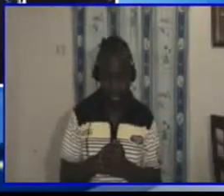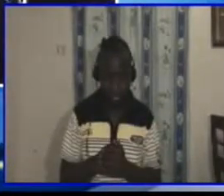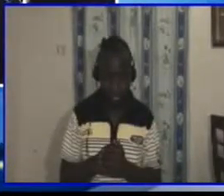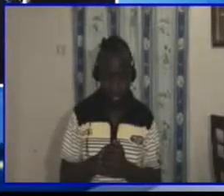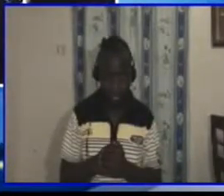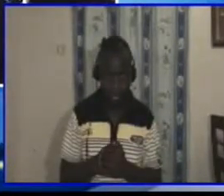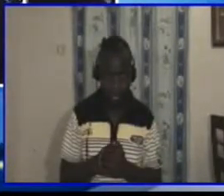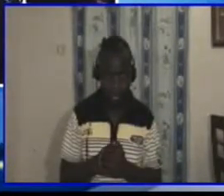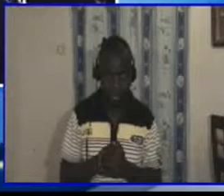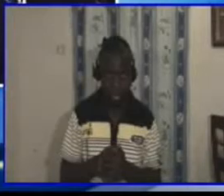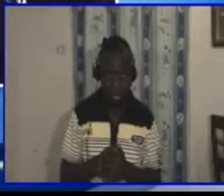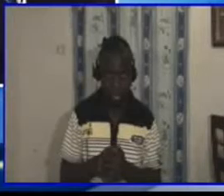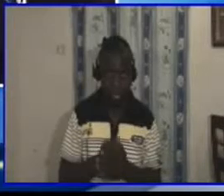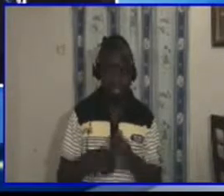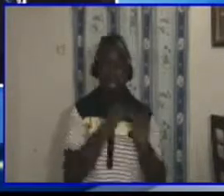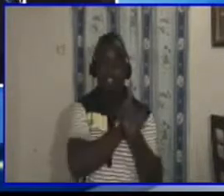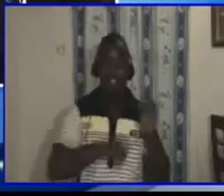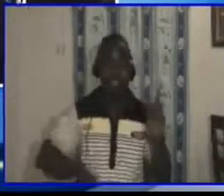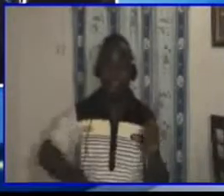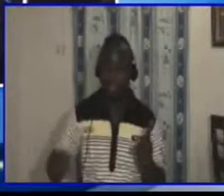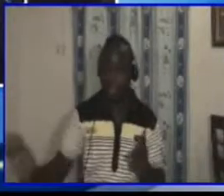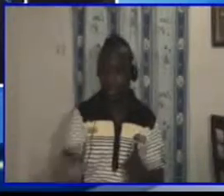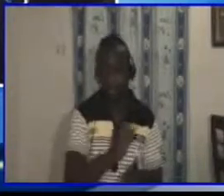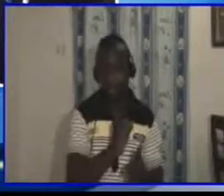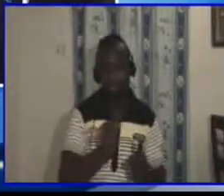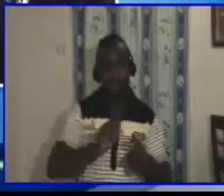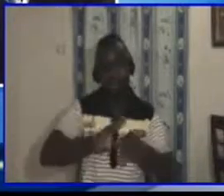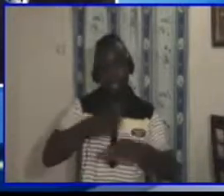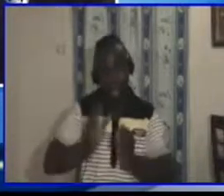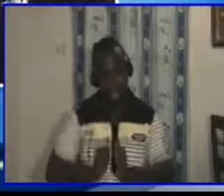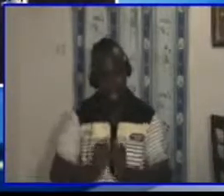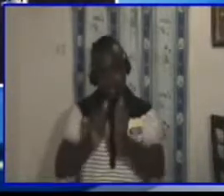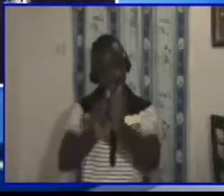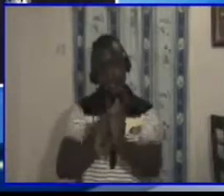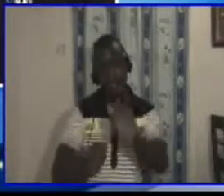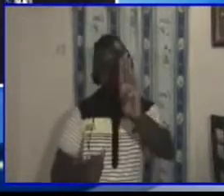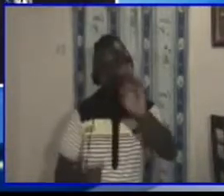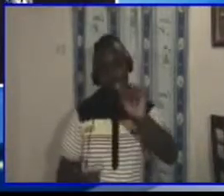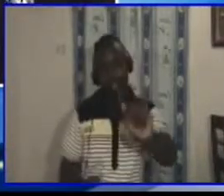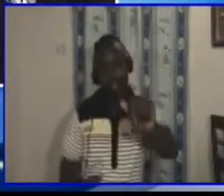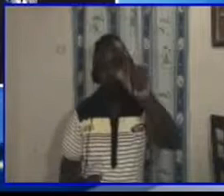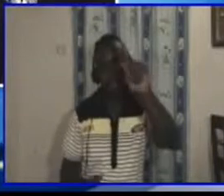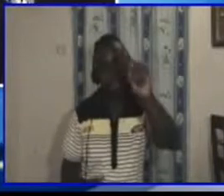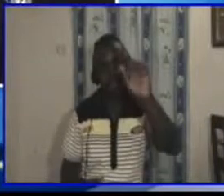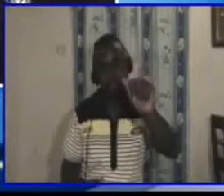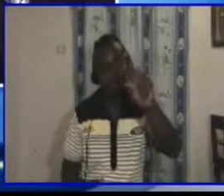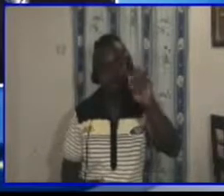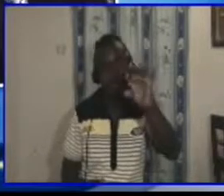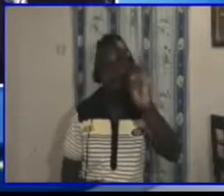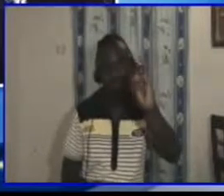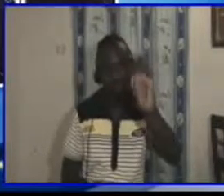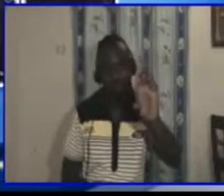alla fine di questi 40 giorni egli li portò a